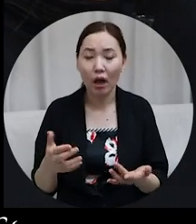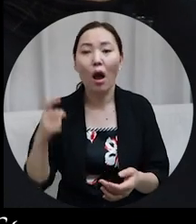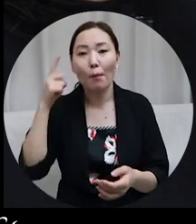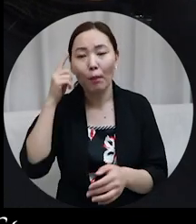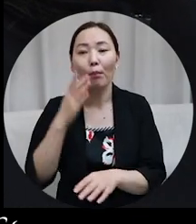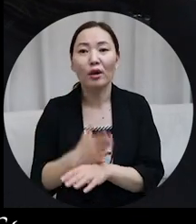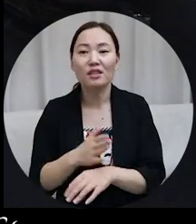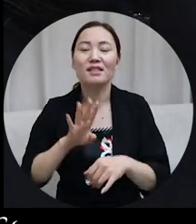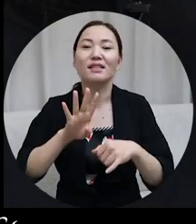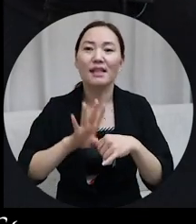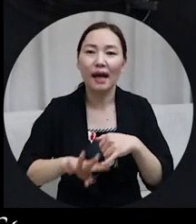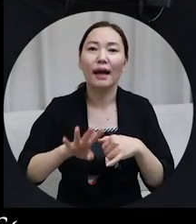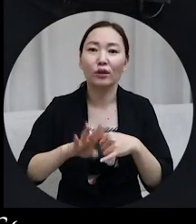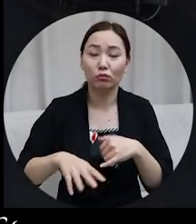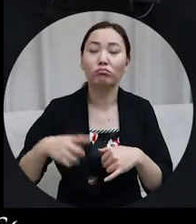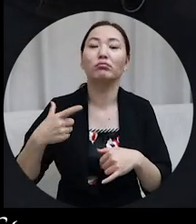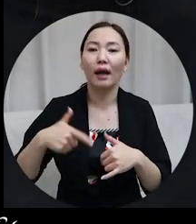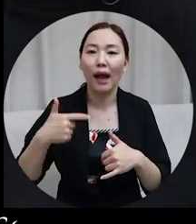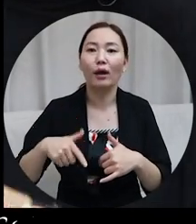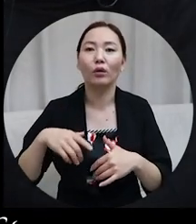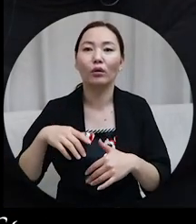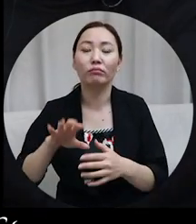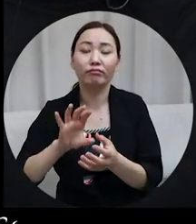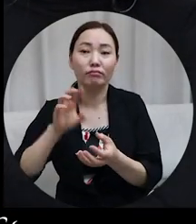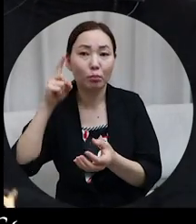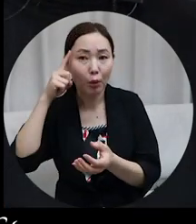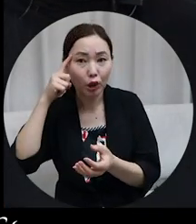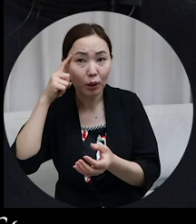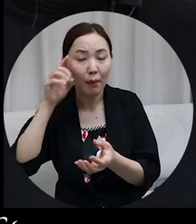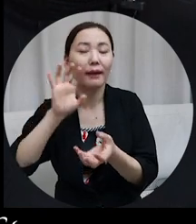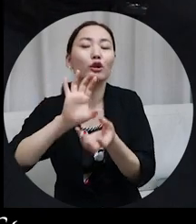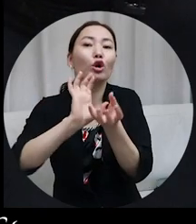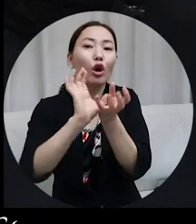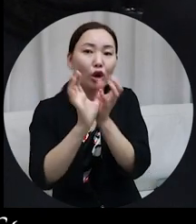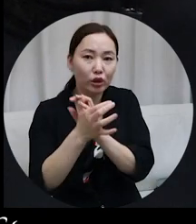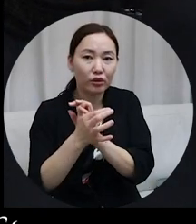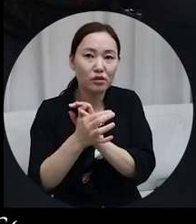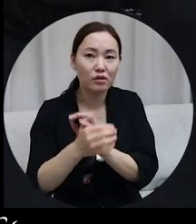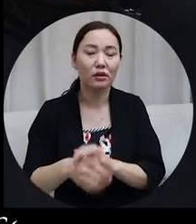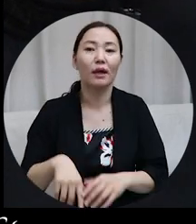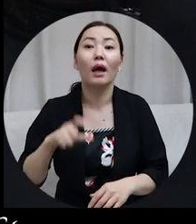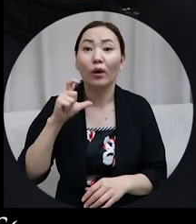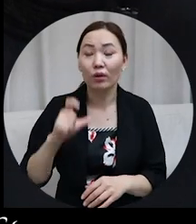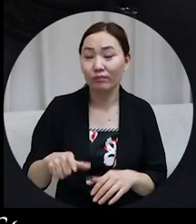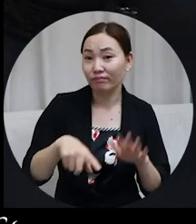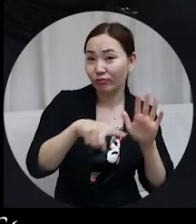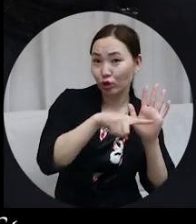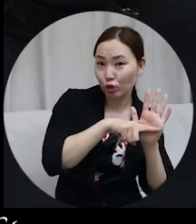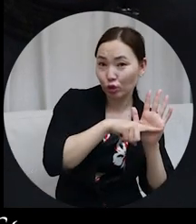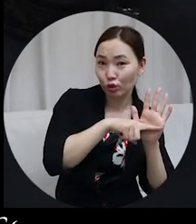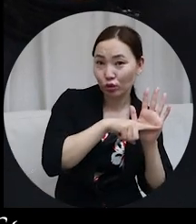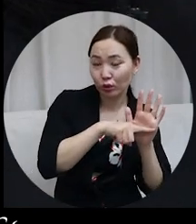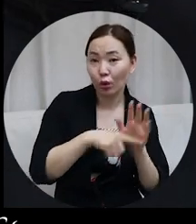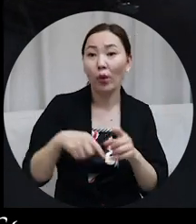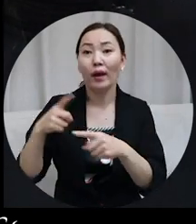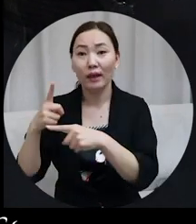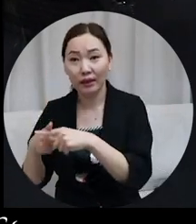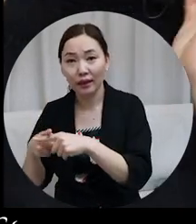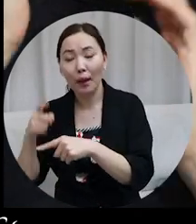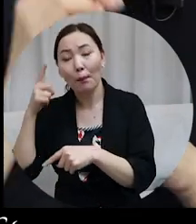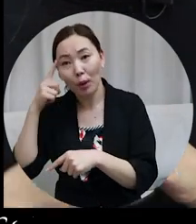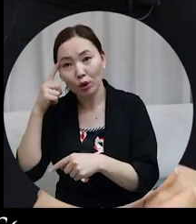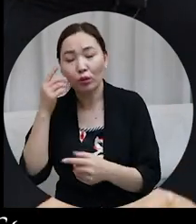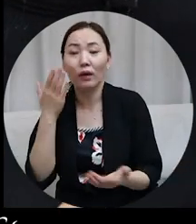Тэгэхээр нэг үе шатнд бол тэгсгээл явд юм байна лээ. Тэгээд харин хаашаага залхуу гэдэг нь одоо сэтгэлийн чин зоригөл мэддэг бах